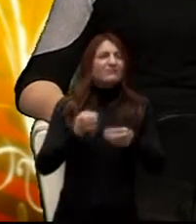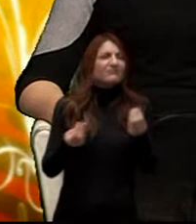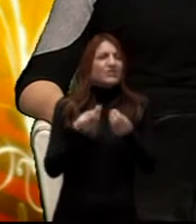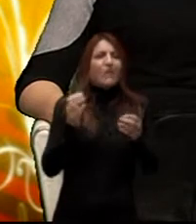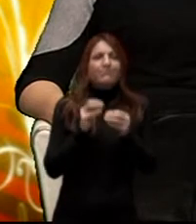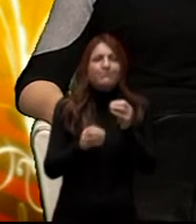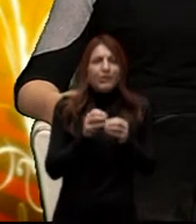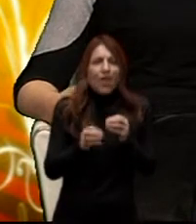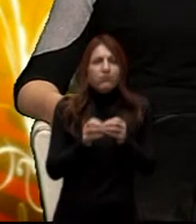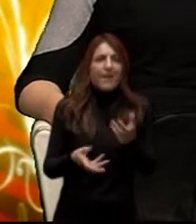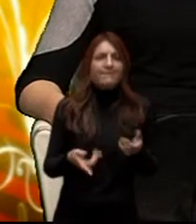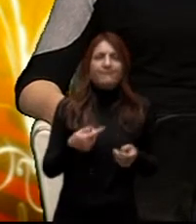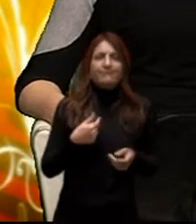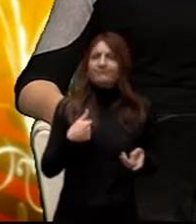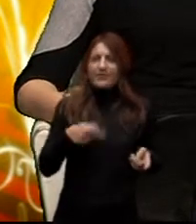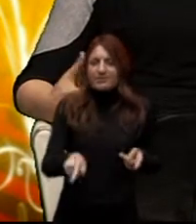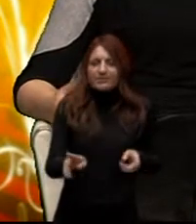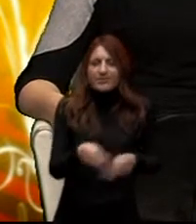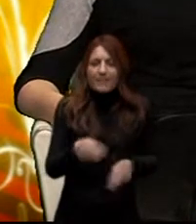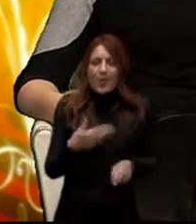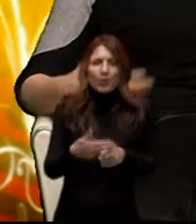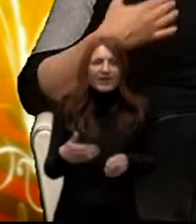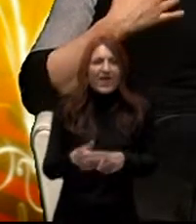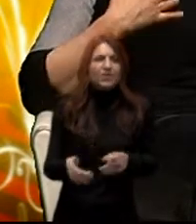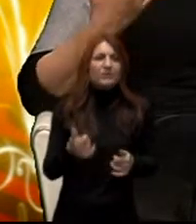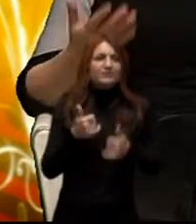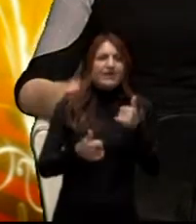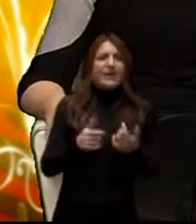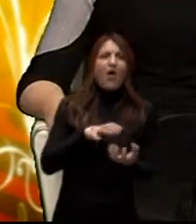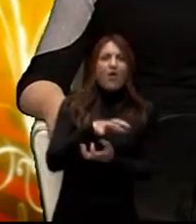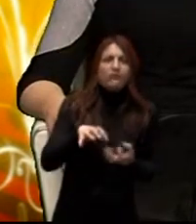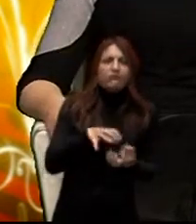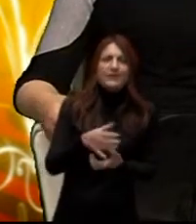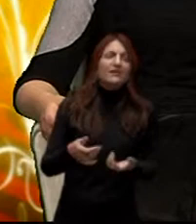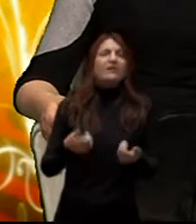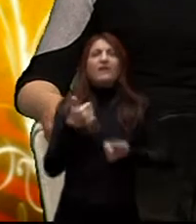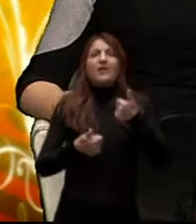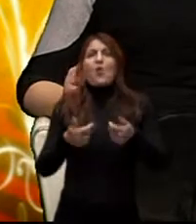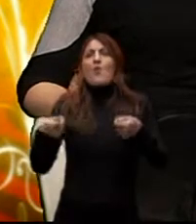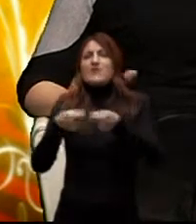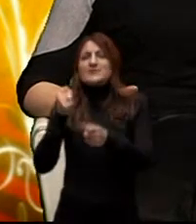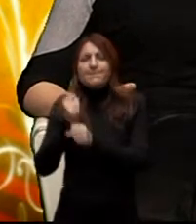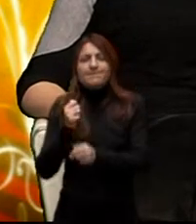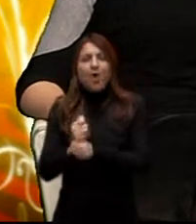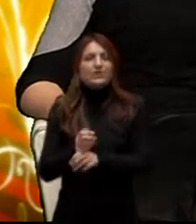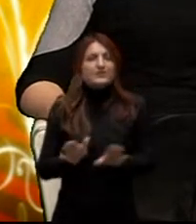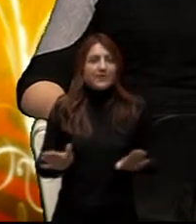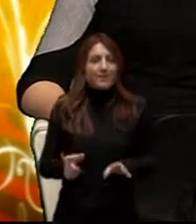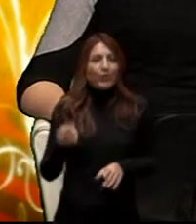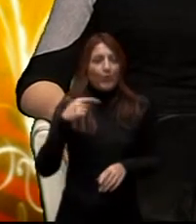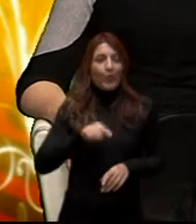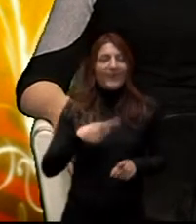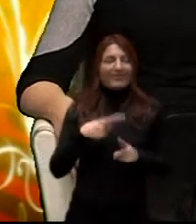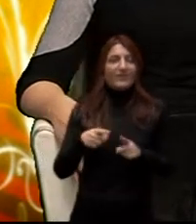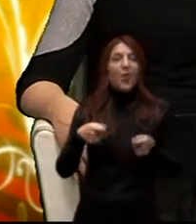koji onako ne mogu riješiti, da li je to obiteljski, da li je to s poslom ili nešto. Jel. Tu je onaj dio, to je taj